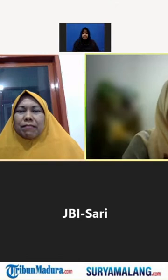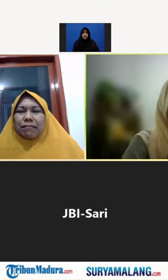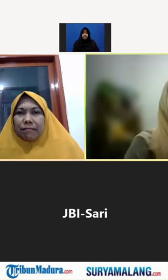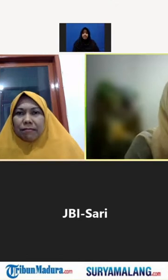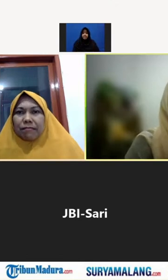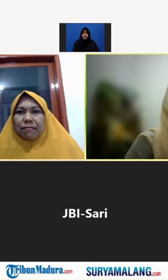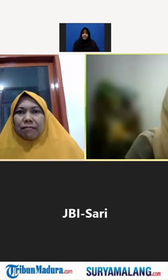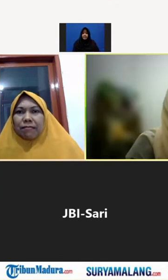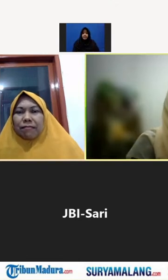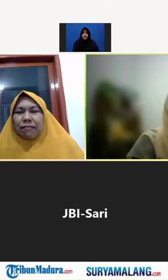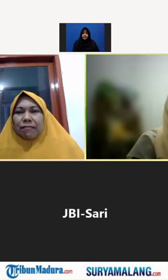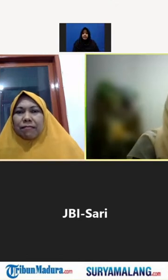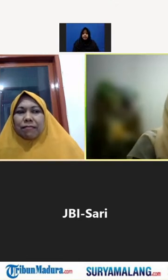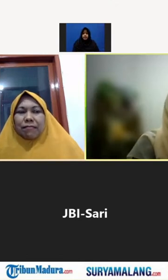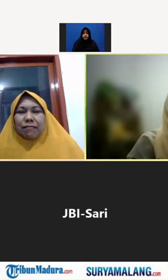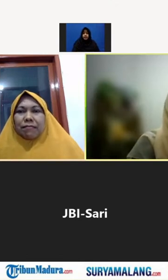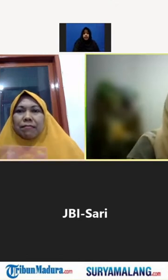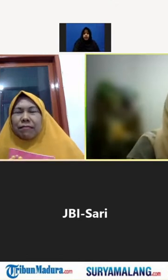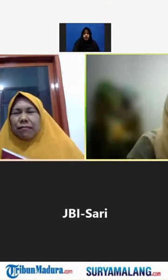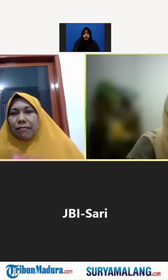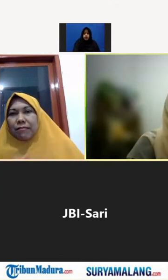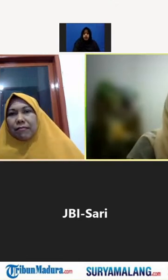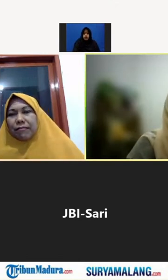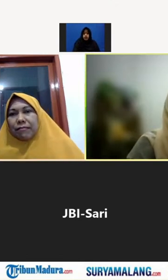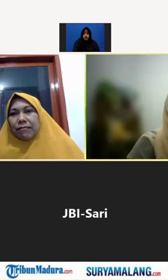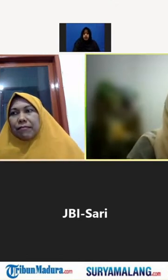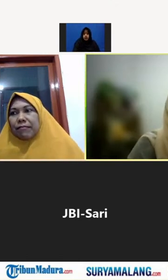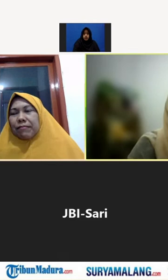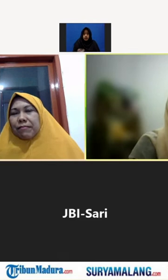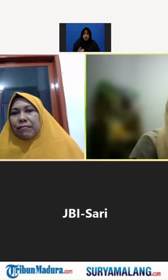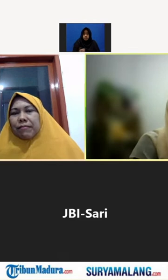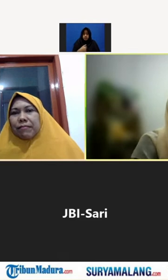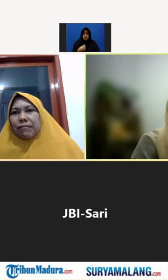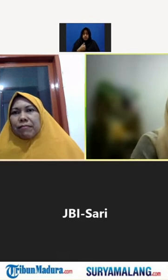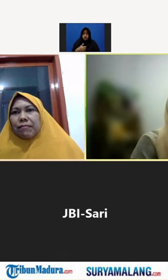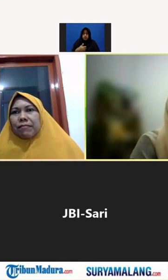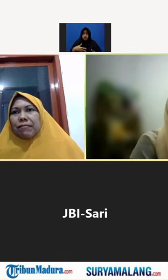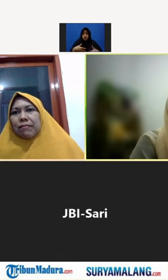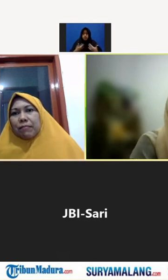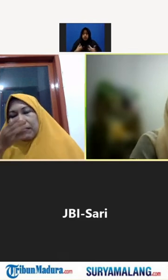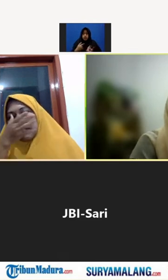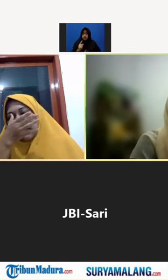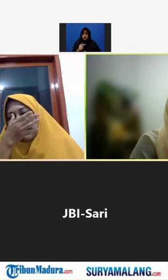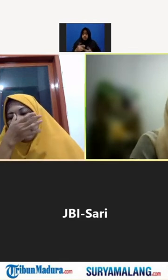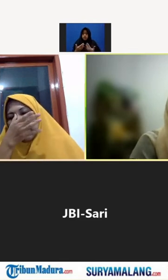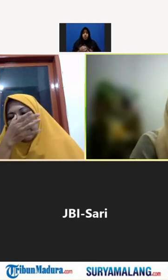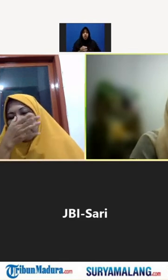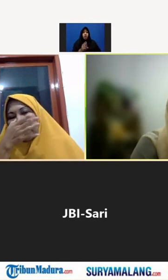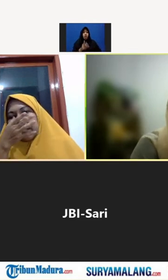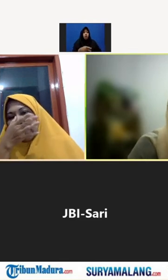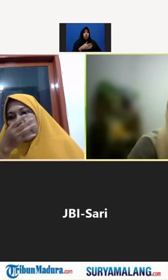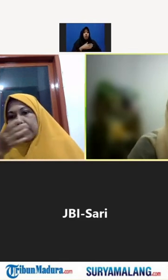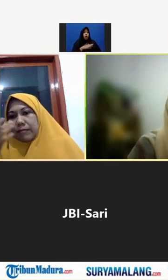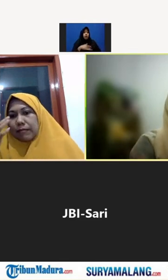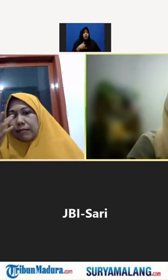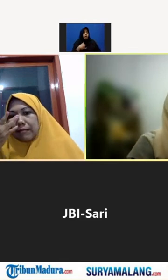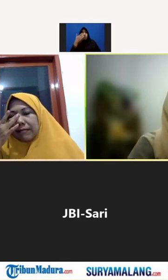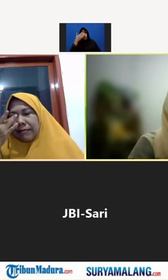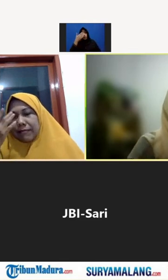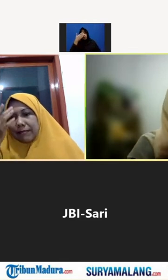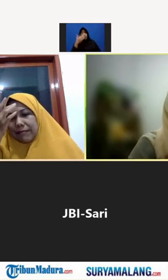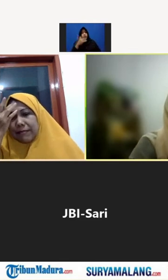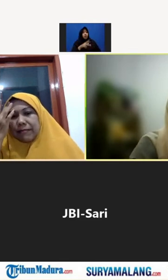Jadi apa nih yang memicu aku bisa marah? Kayak, oh kalau anak aku ngapain? Oh kalau suami